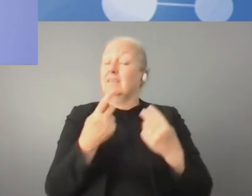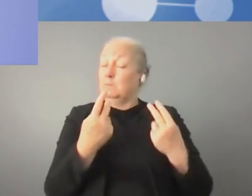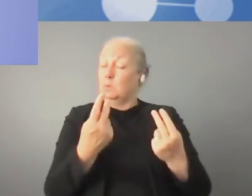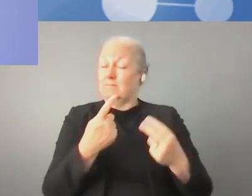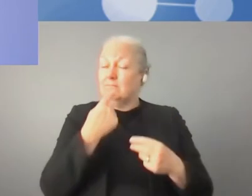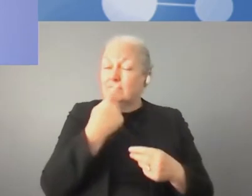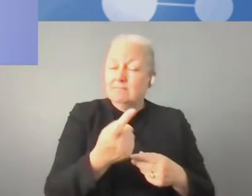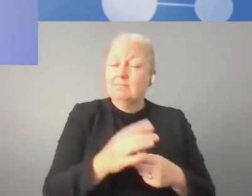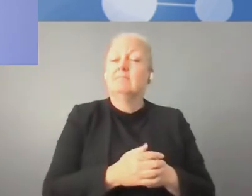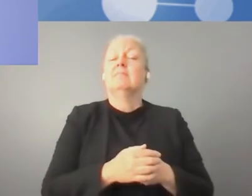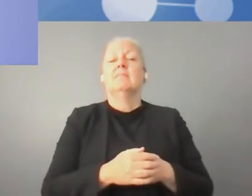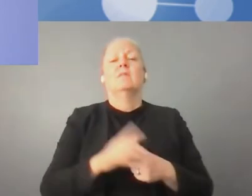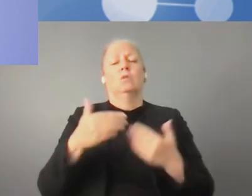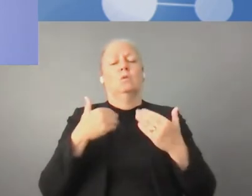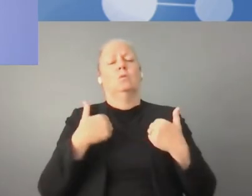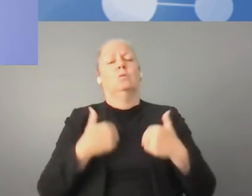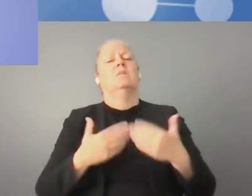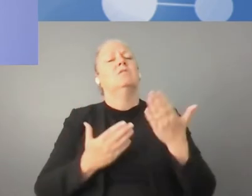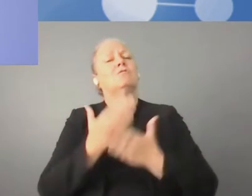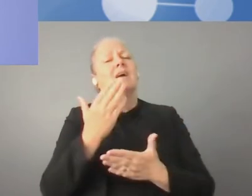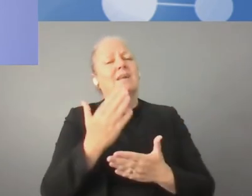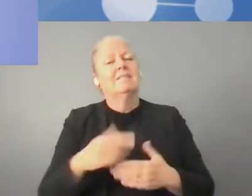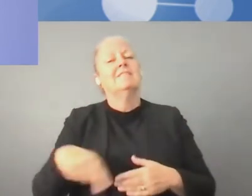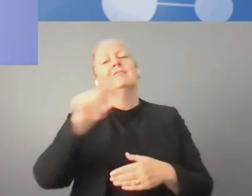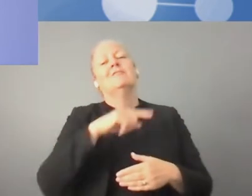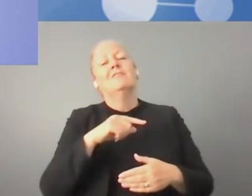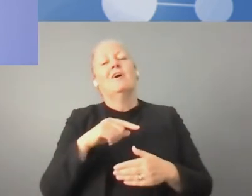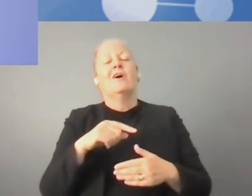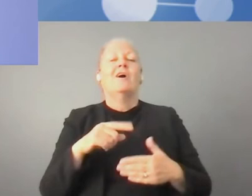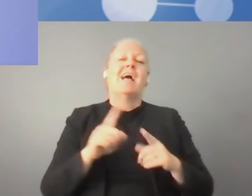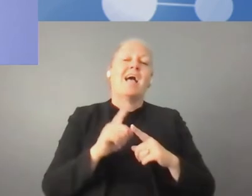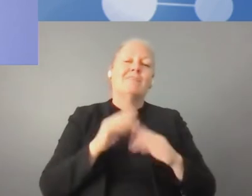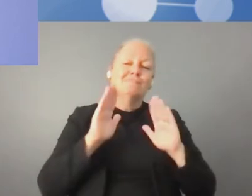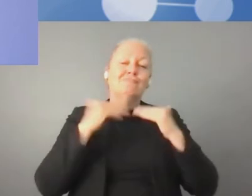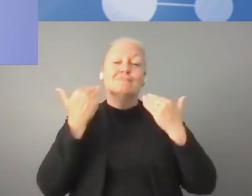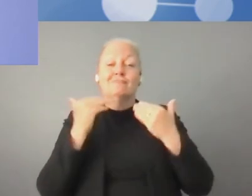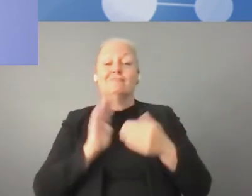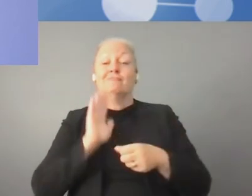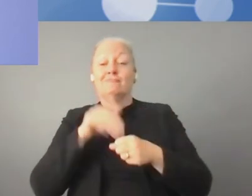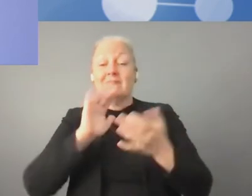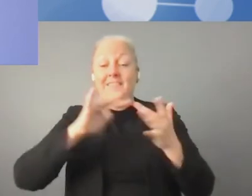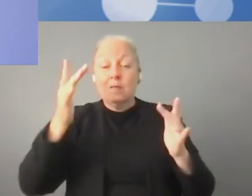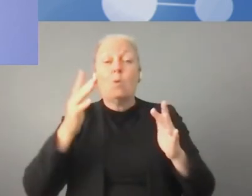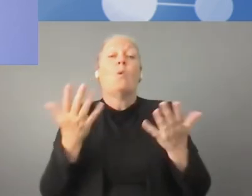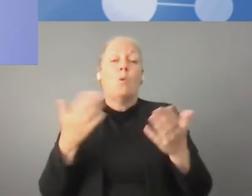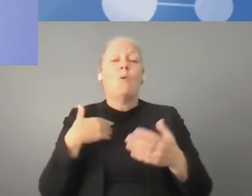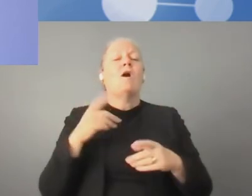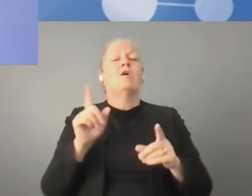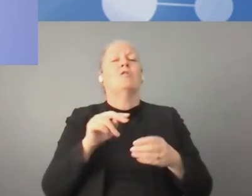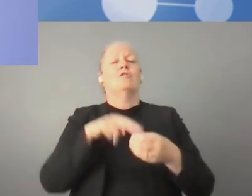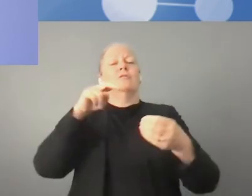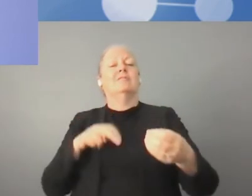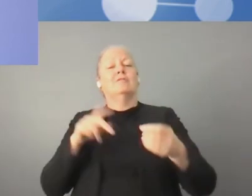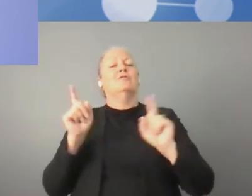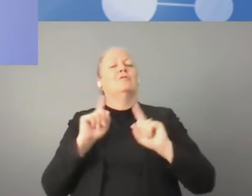失去这样的机会，希望大家能够在各个方面利用数字空间作为一个全球人类共同的